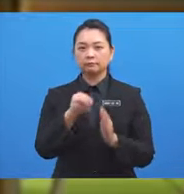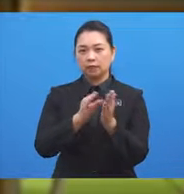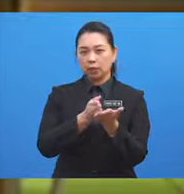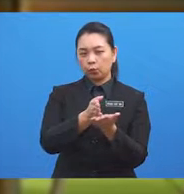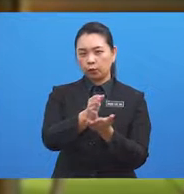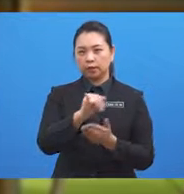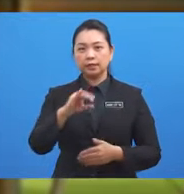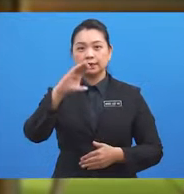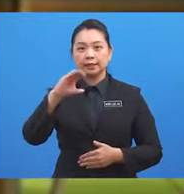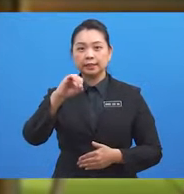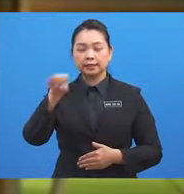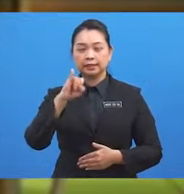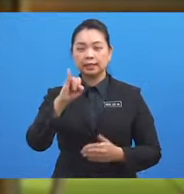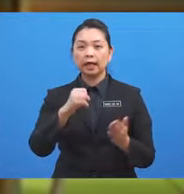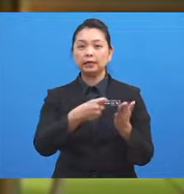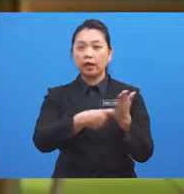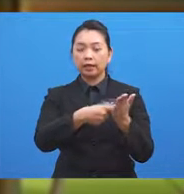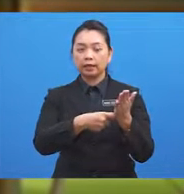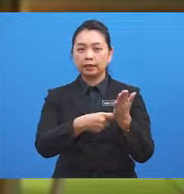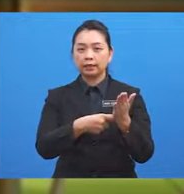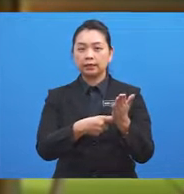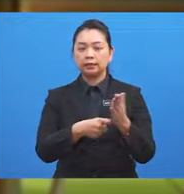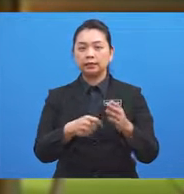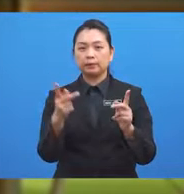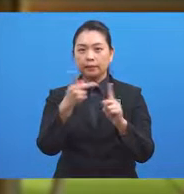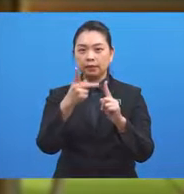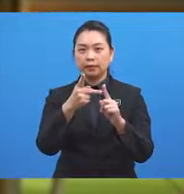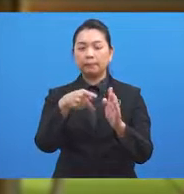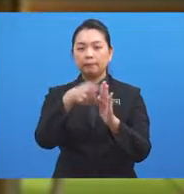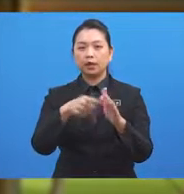cas tambang yang dikenakan terhadap pengguna.